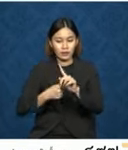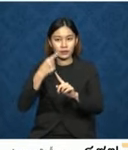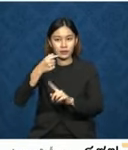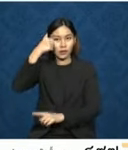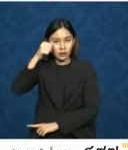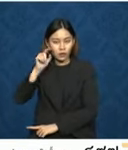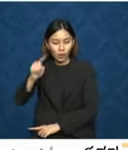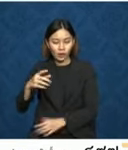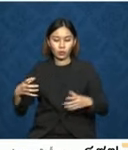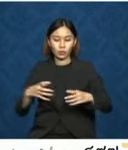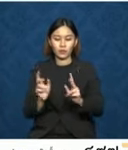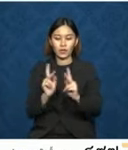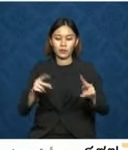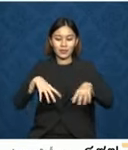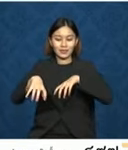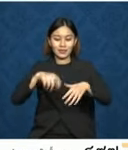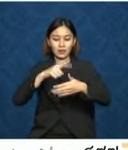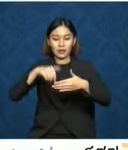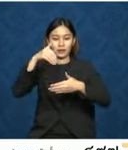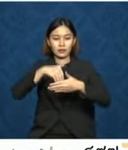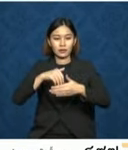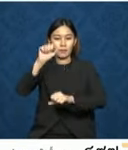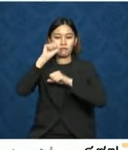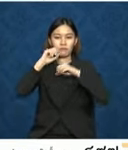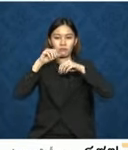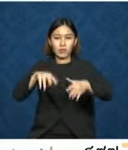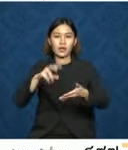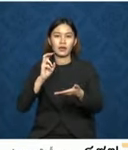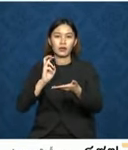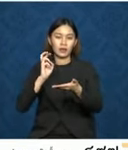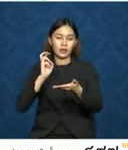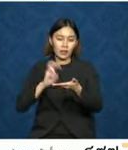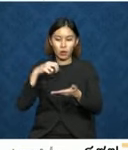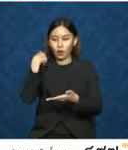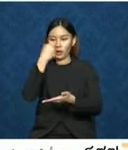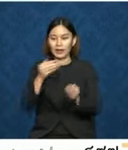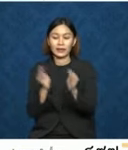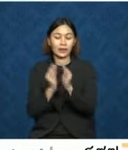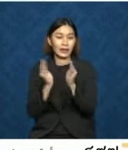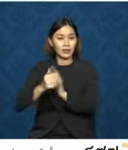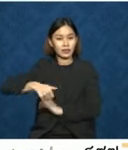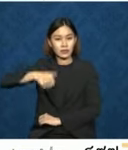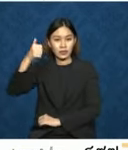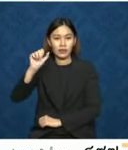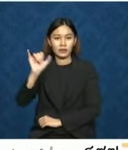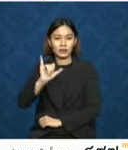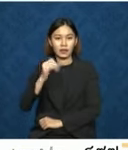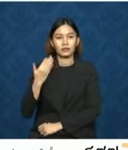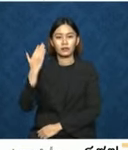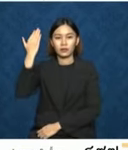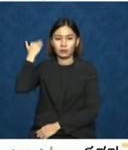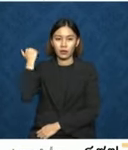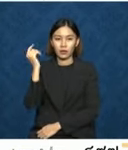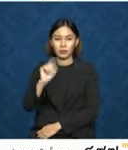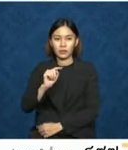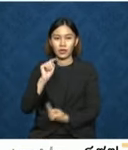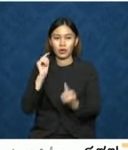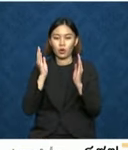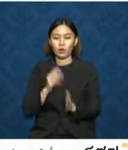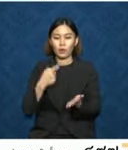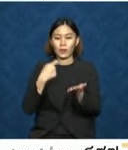คณะกรรมการที่จัดให้มีการเลือกตั้งยังไม่มีการประกาศรับรองผู้ที่ได้รับคะแนนสูงสุดนะครับที่ผ่านมานะครับผู้